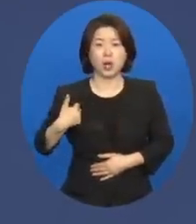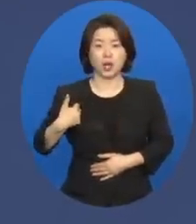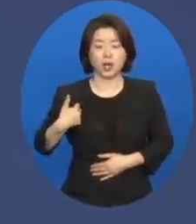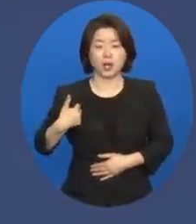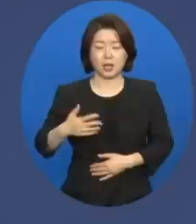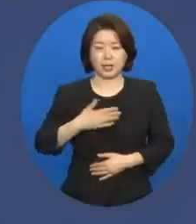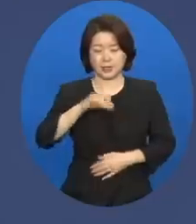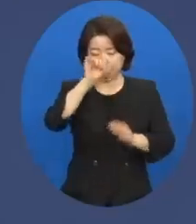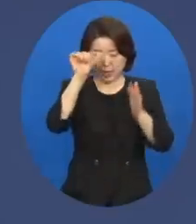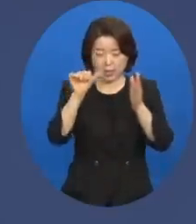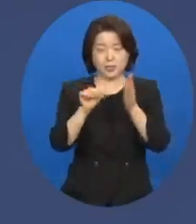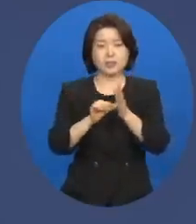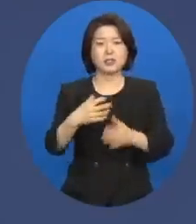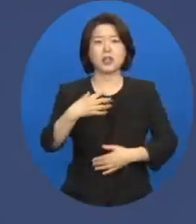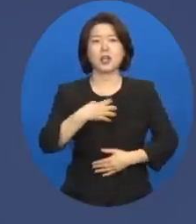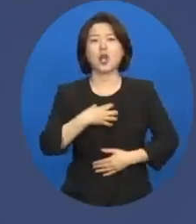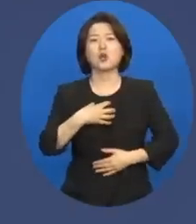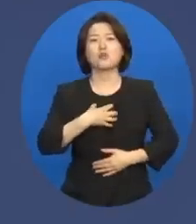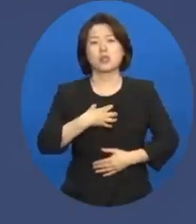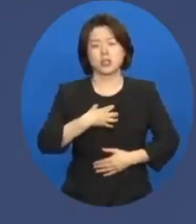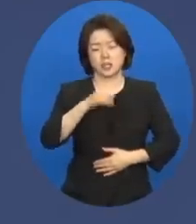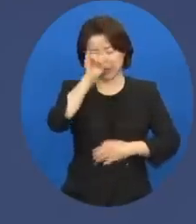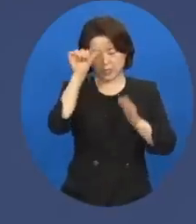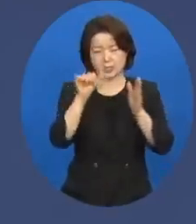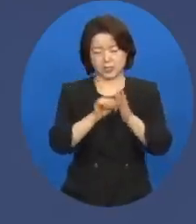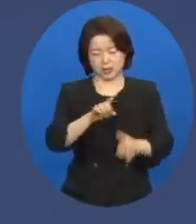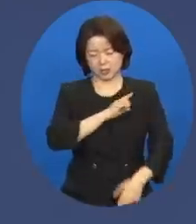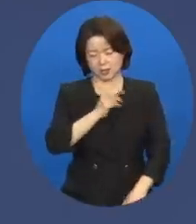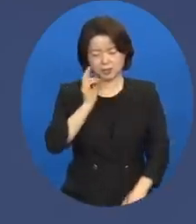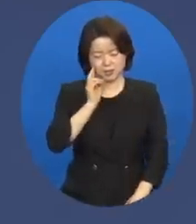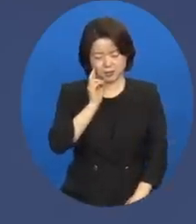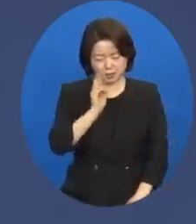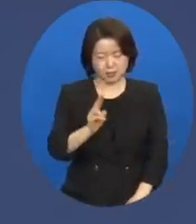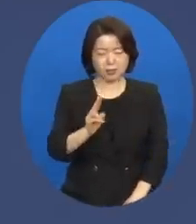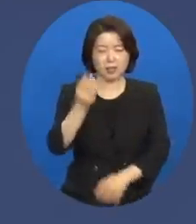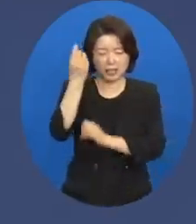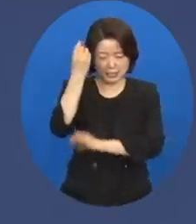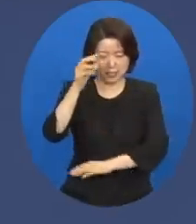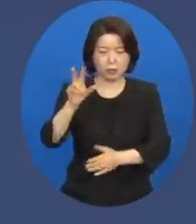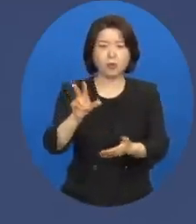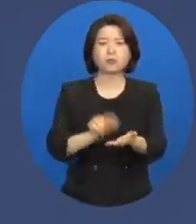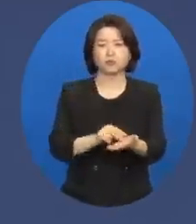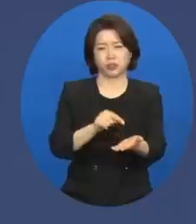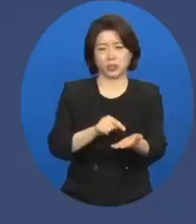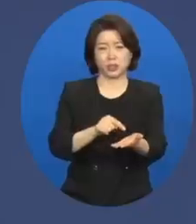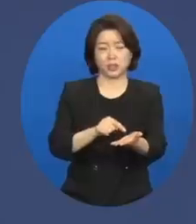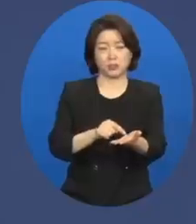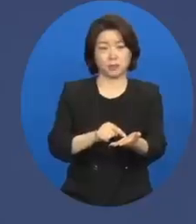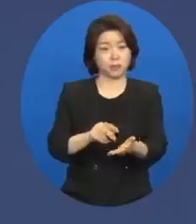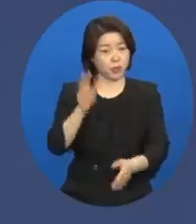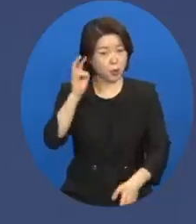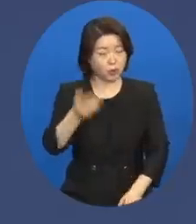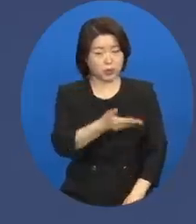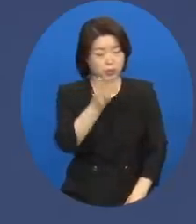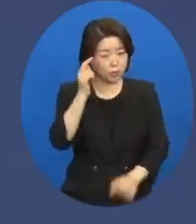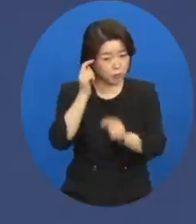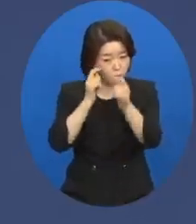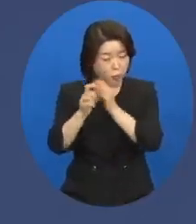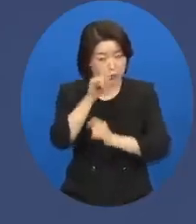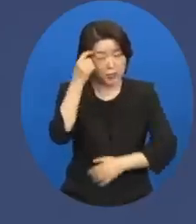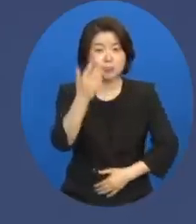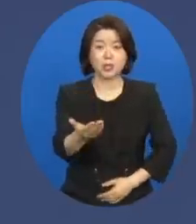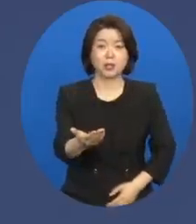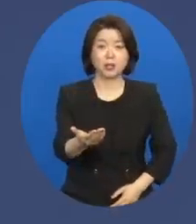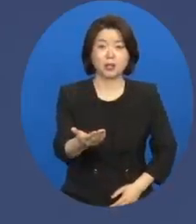인생의 위기의 인생의 가장 심각한 본질적인 문제라는 걸 혹시 고민해 보셨나요?